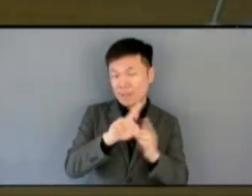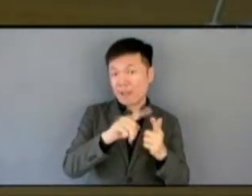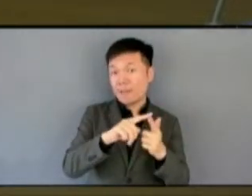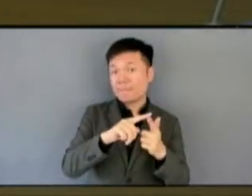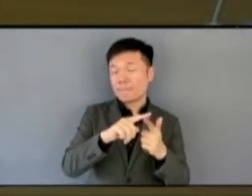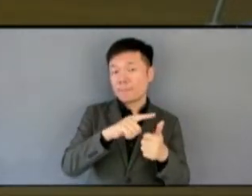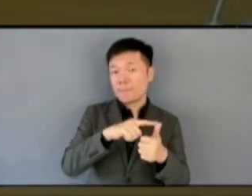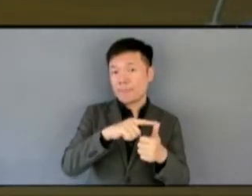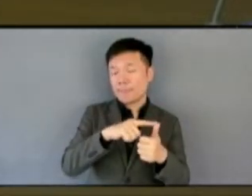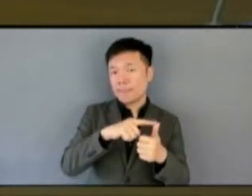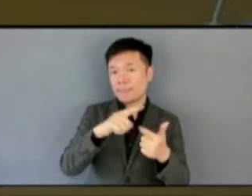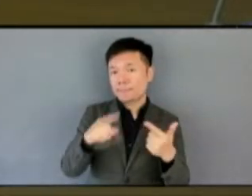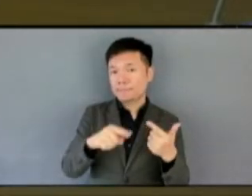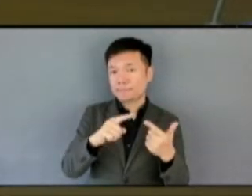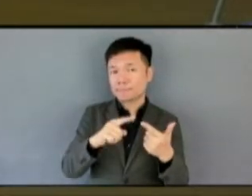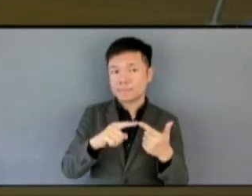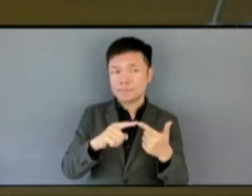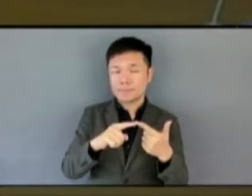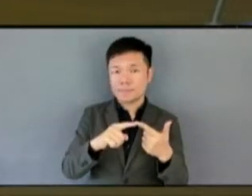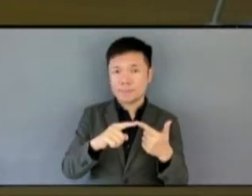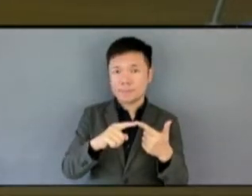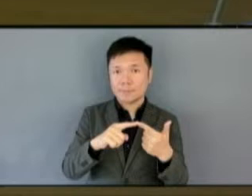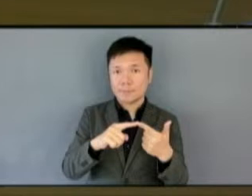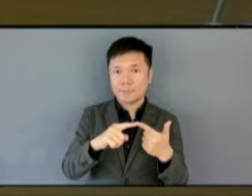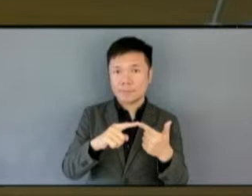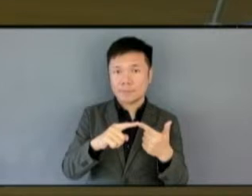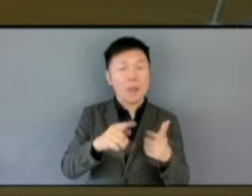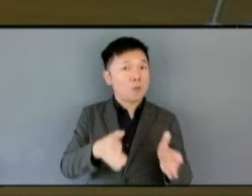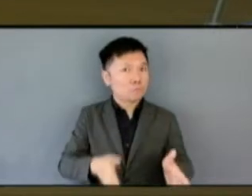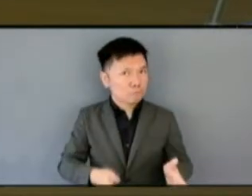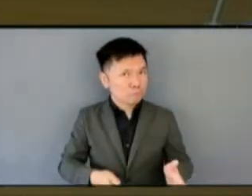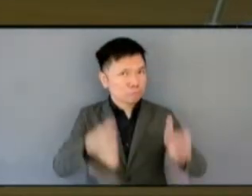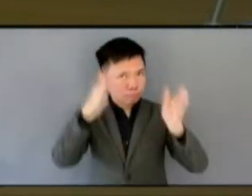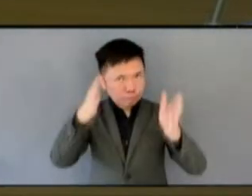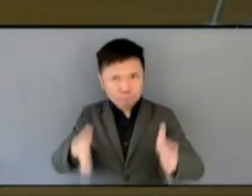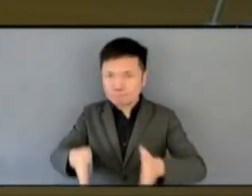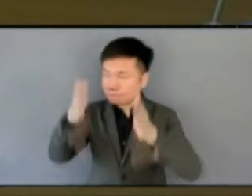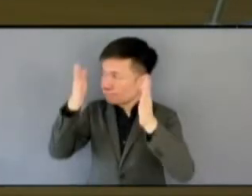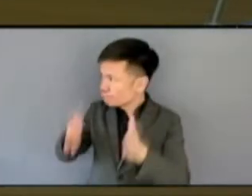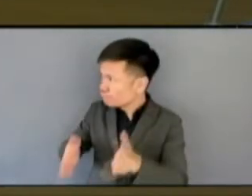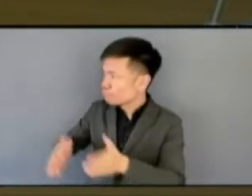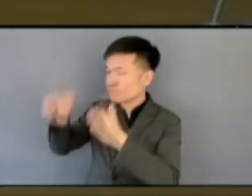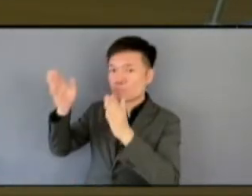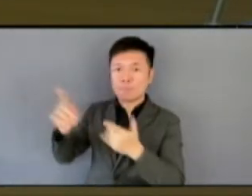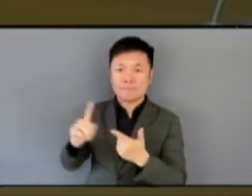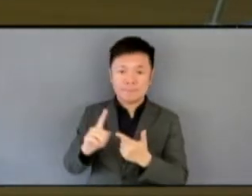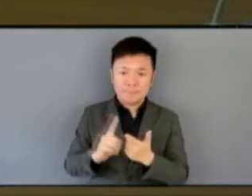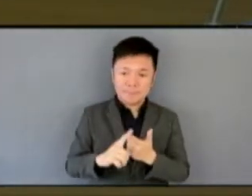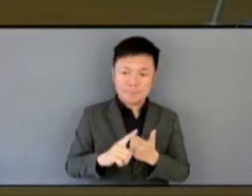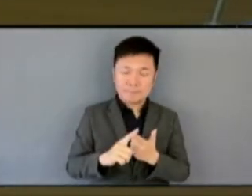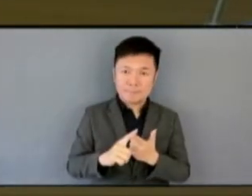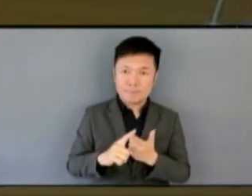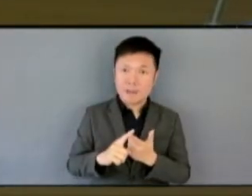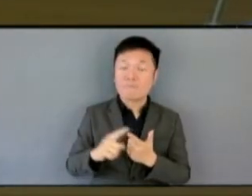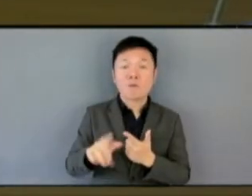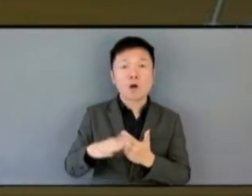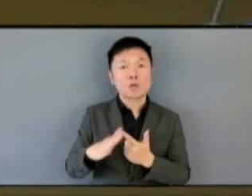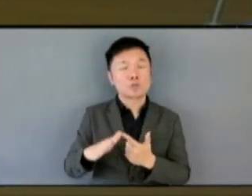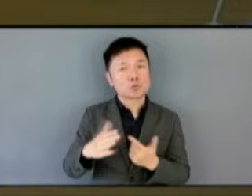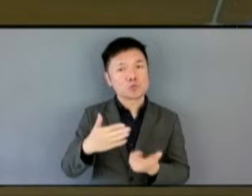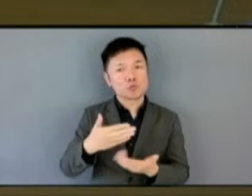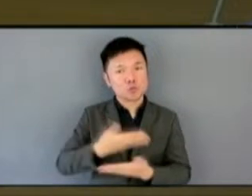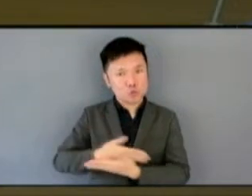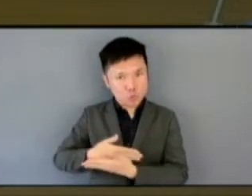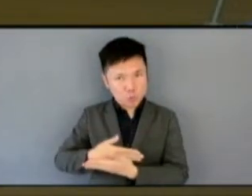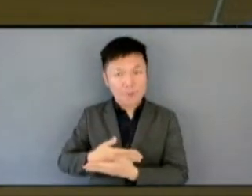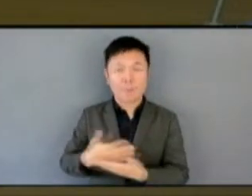формирование и развитие инфраструктуры детства, в том числе охрану материнства, сбережение здоровья детей и